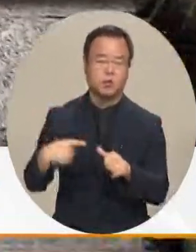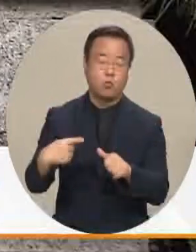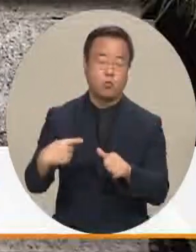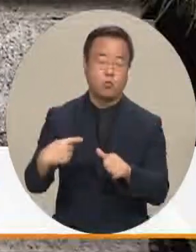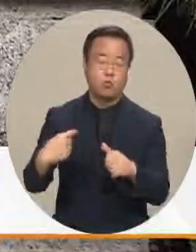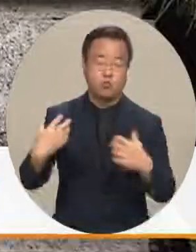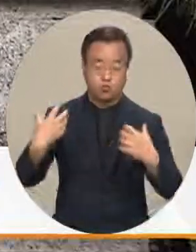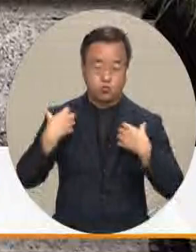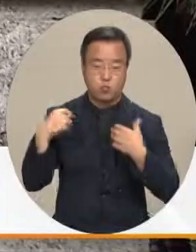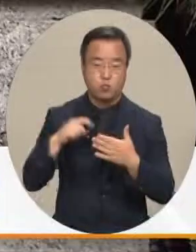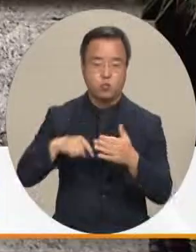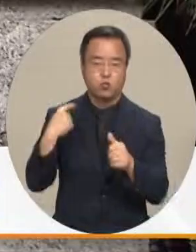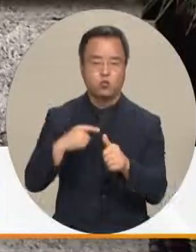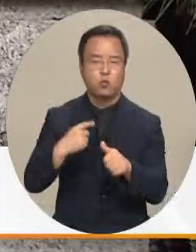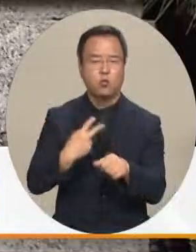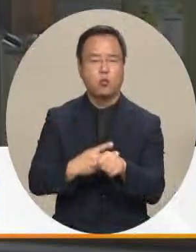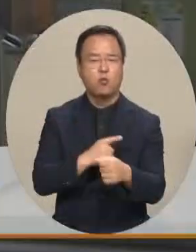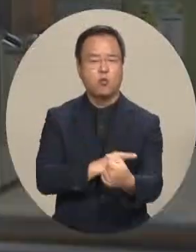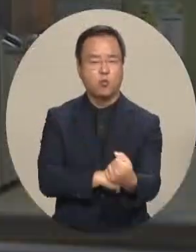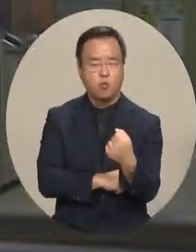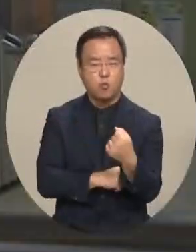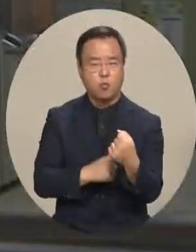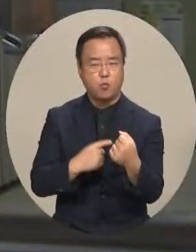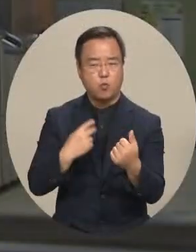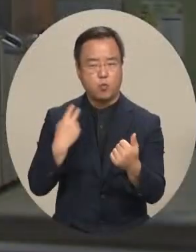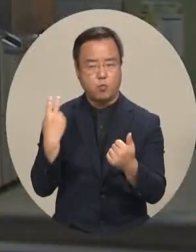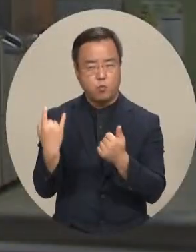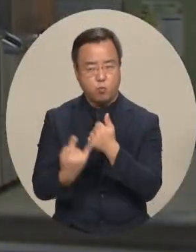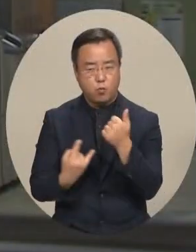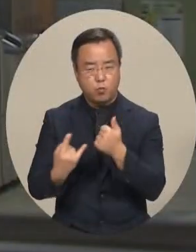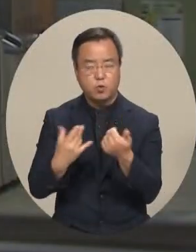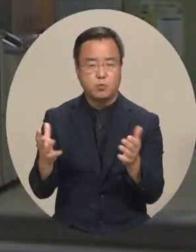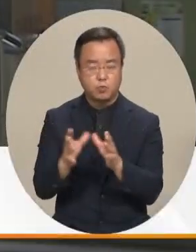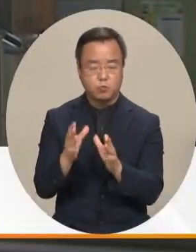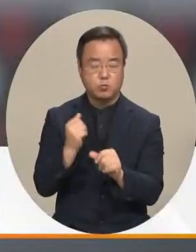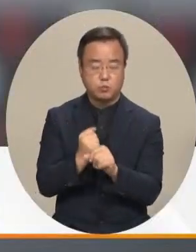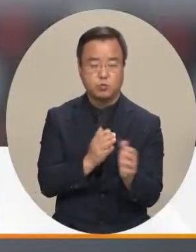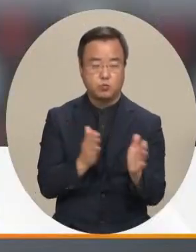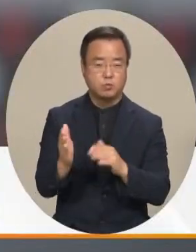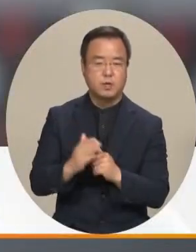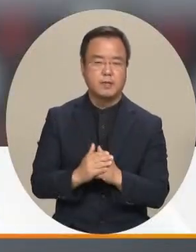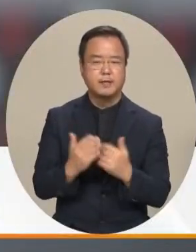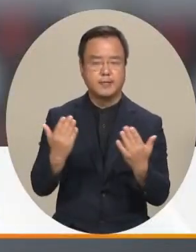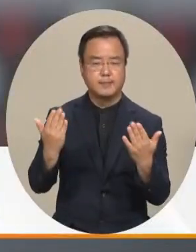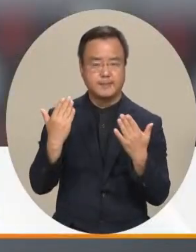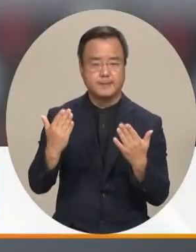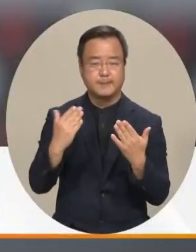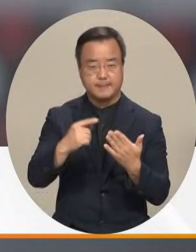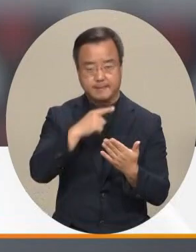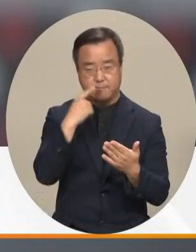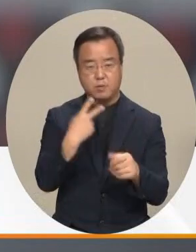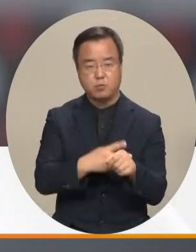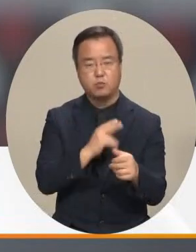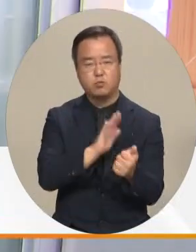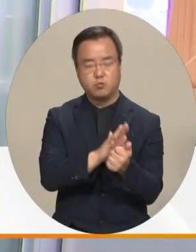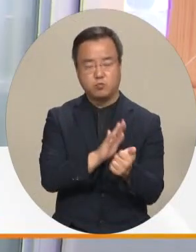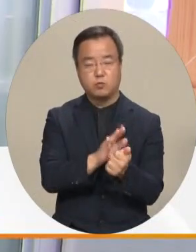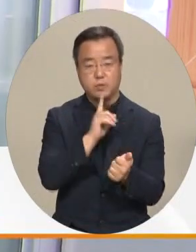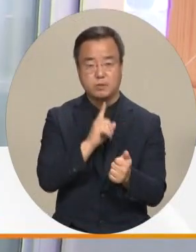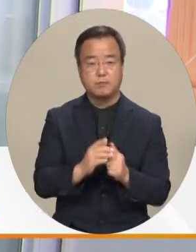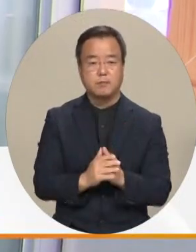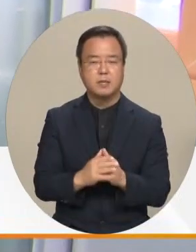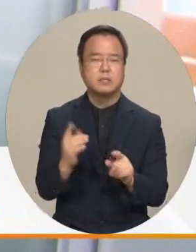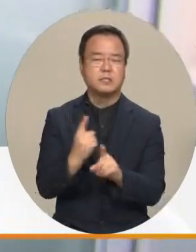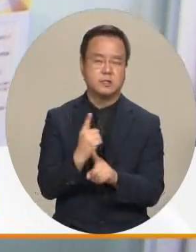최종 고발력을 결정합니다 학교는 여기에 필요한 소송비용 등도 지원하기로 결정했습니다 피해 교사에